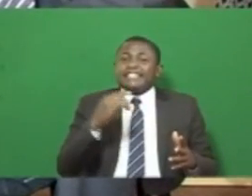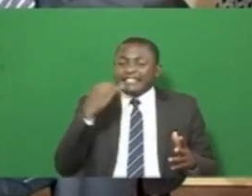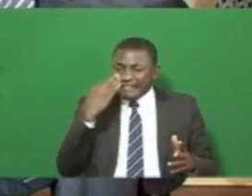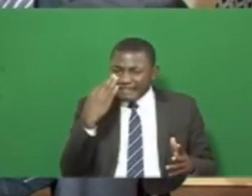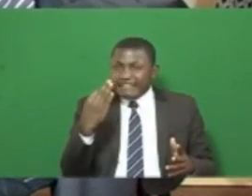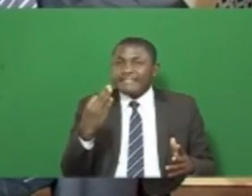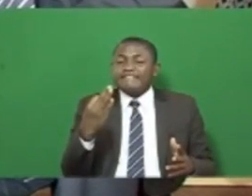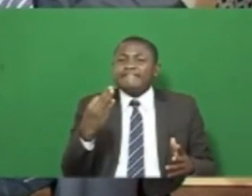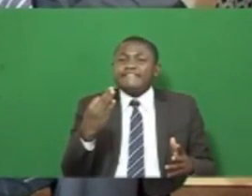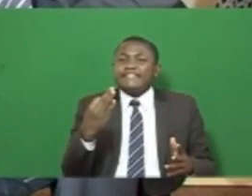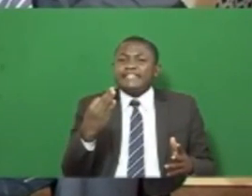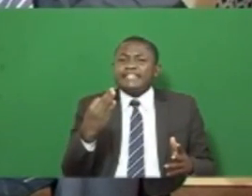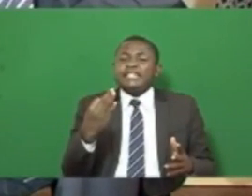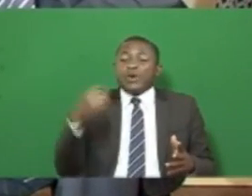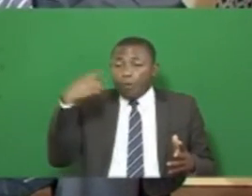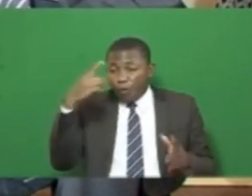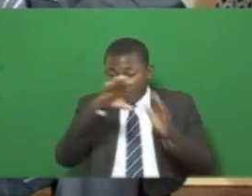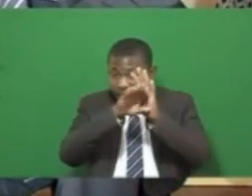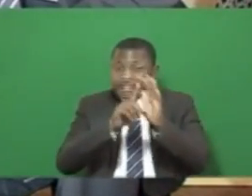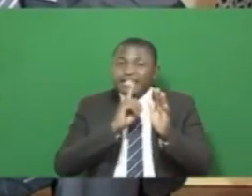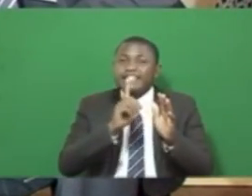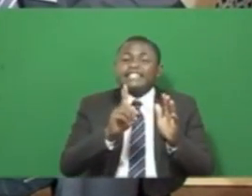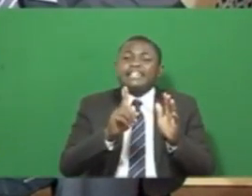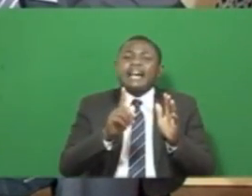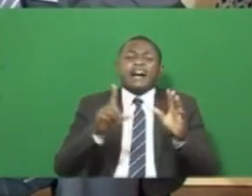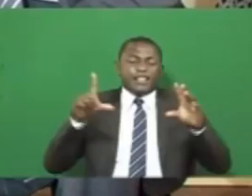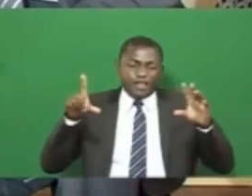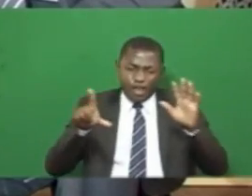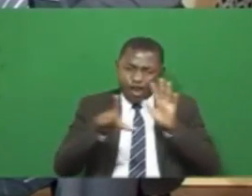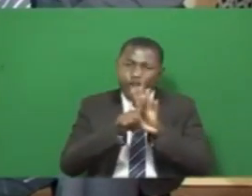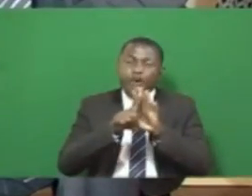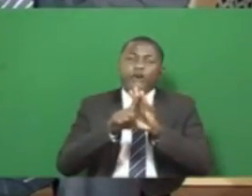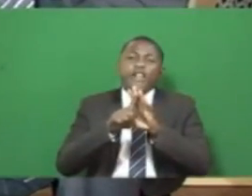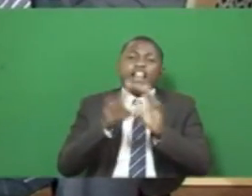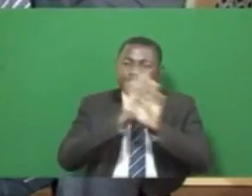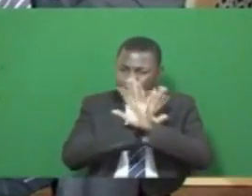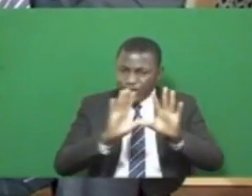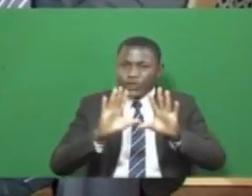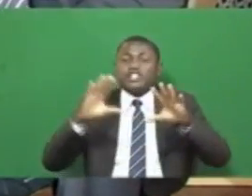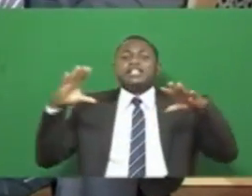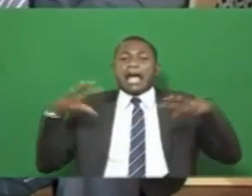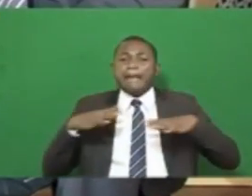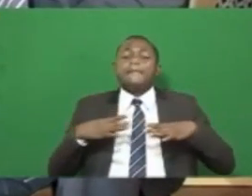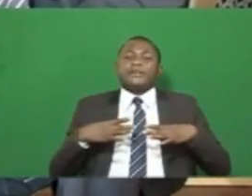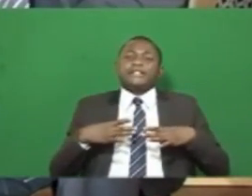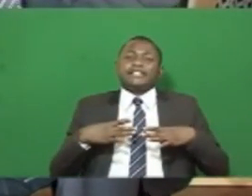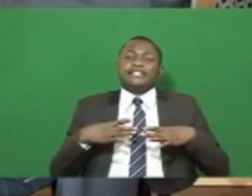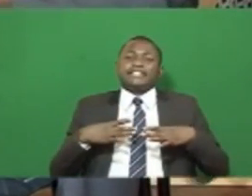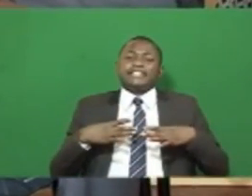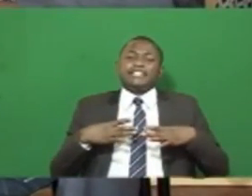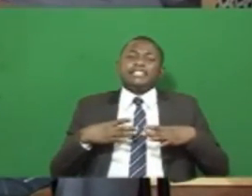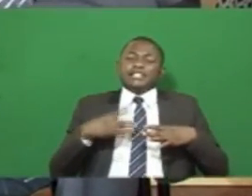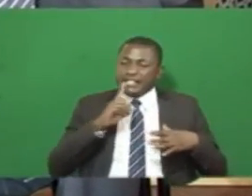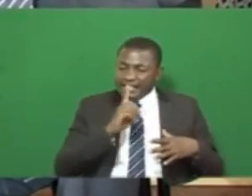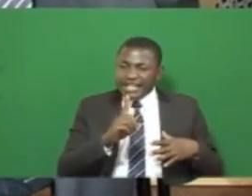nemitemo. Poita imwe tsamba iri kuti aiwa mutemo waive mumvuri. Tomboti pamwe zveshuwa waamumvuri. Iwo